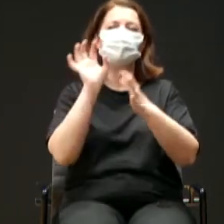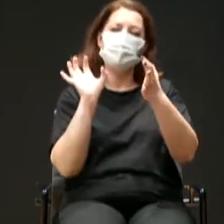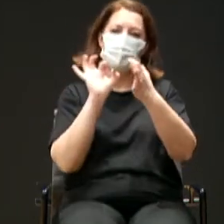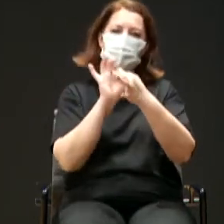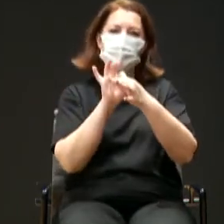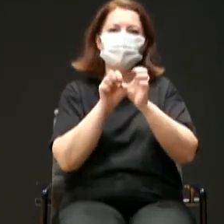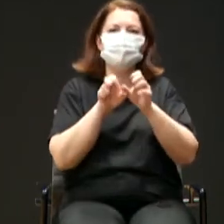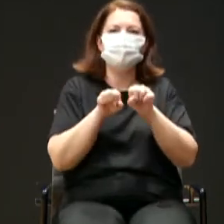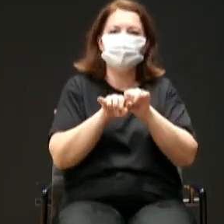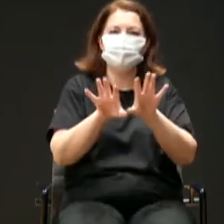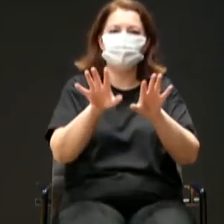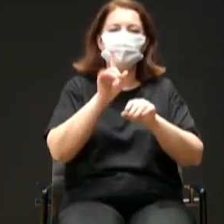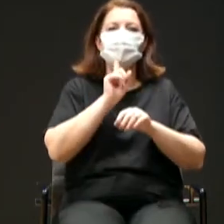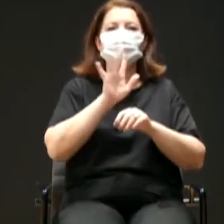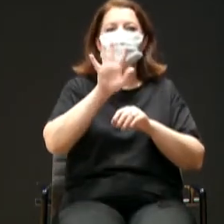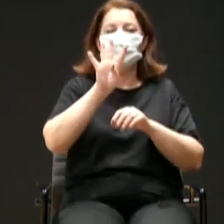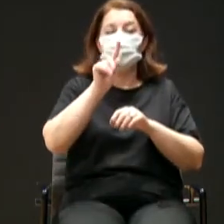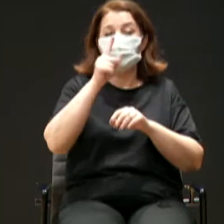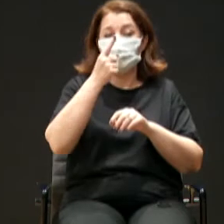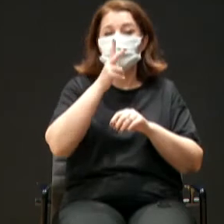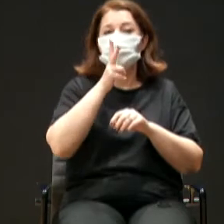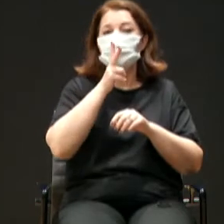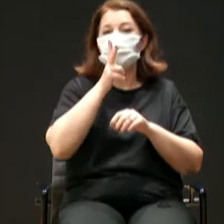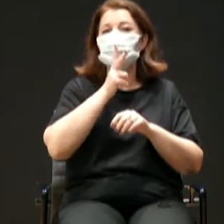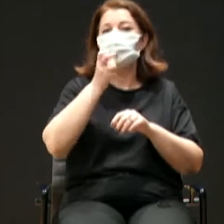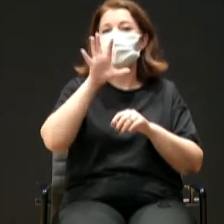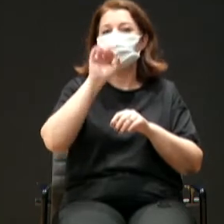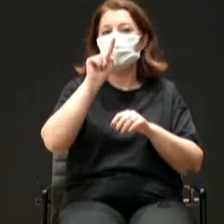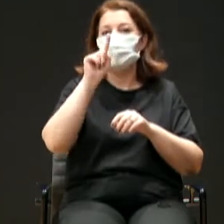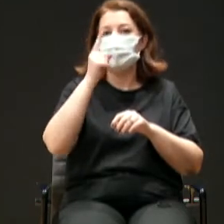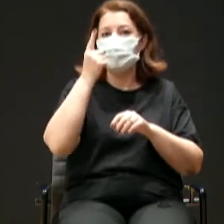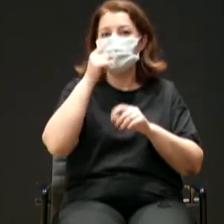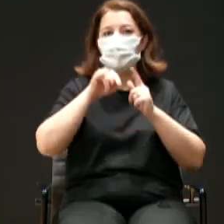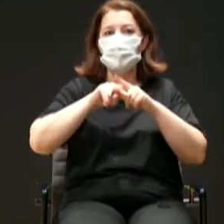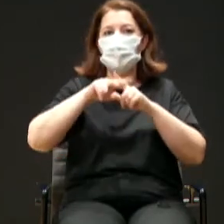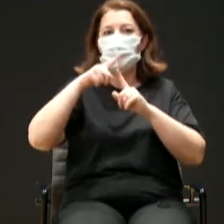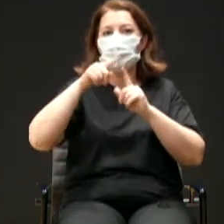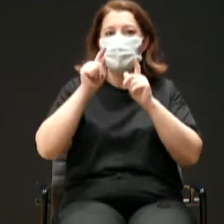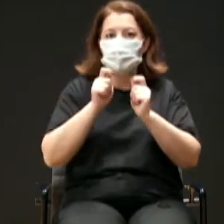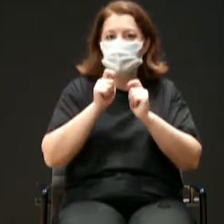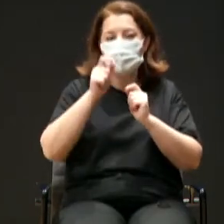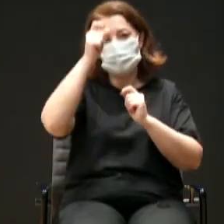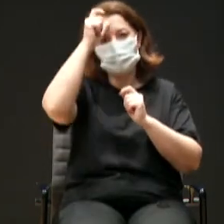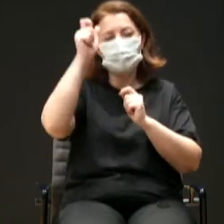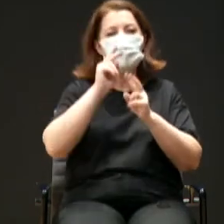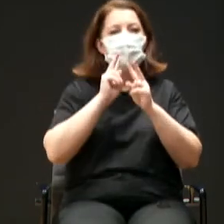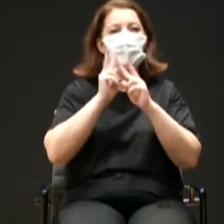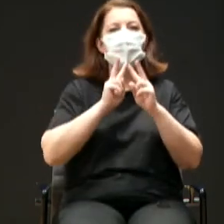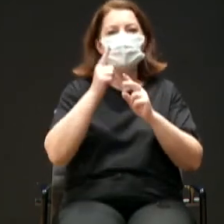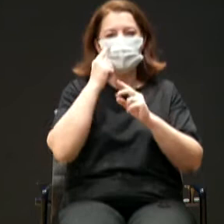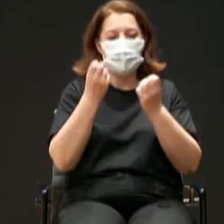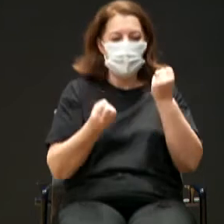Yani 154 bin, 380 bin hatları yapar. Türkiye'nin enerji kaynağı problemini ortadan